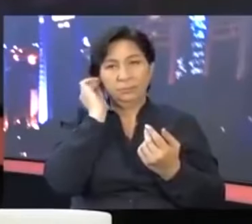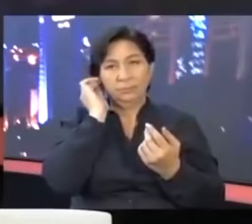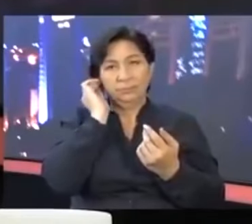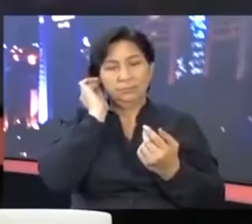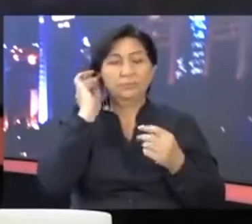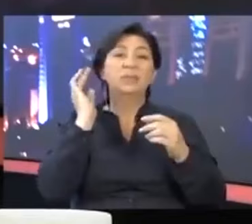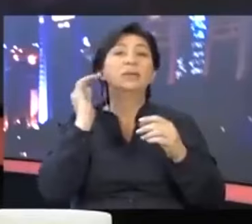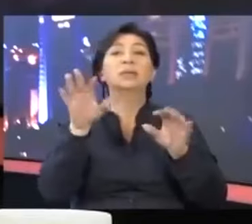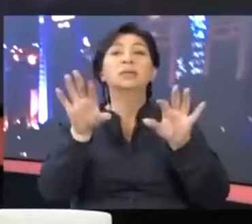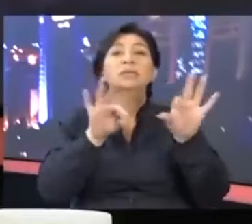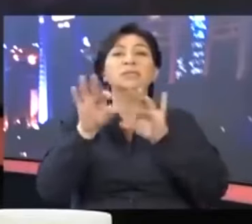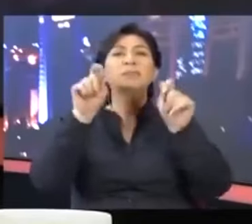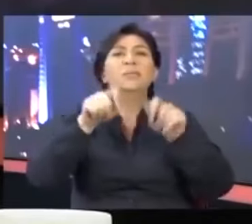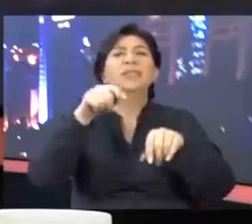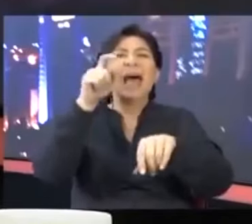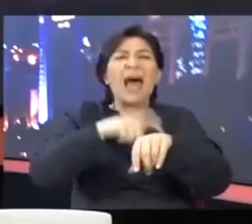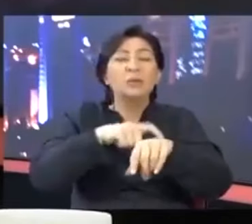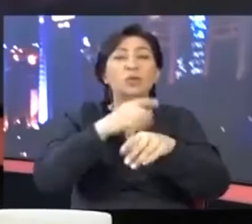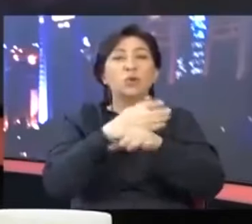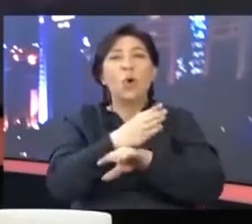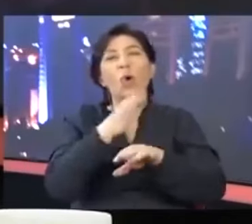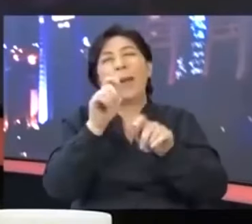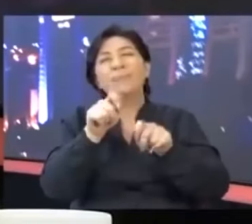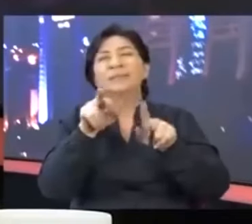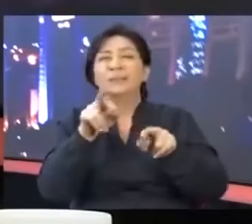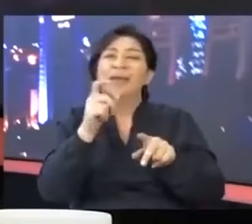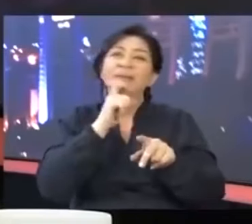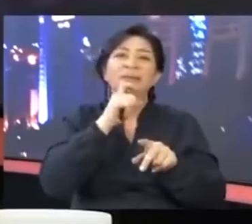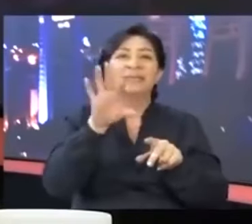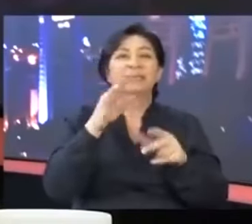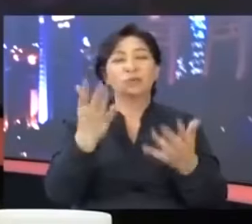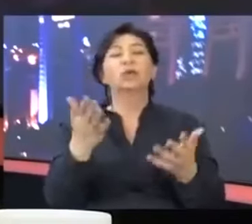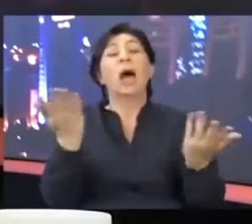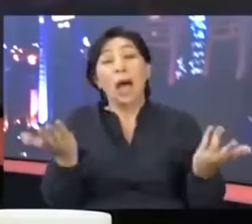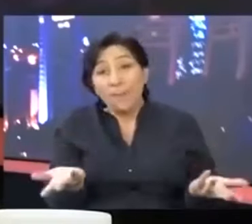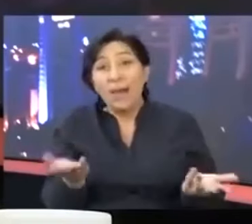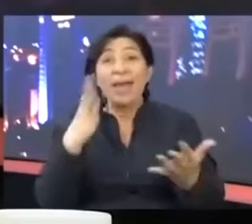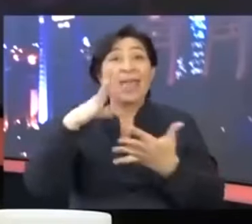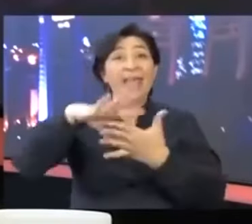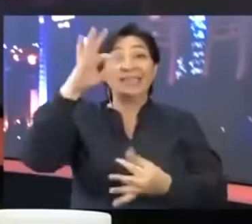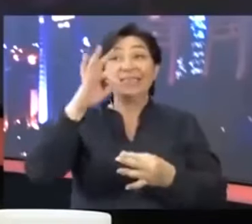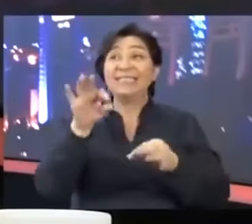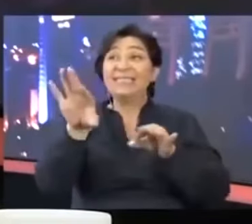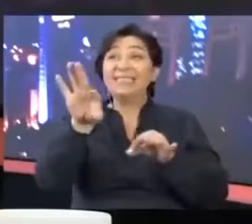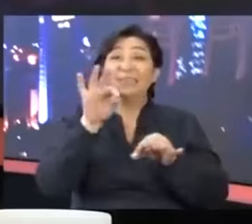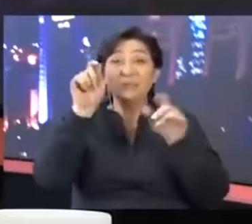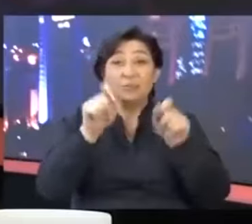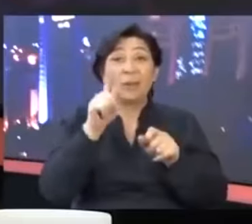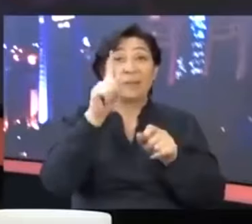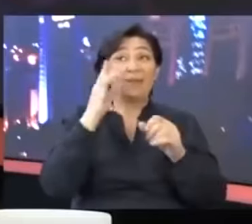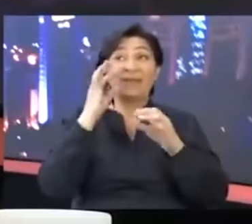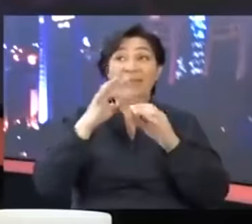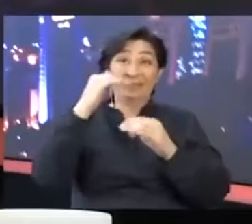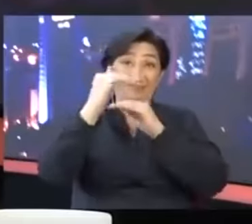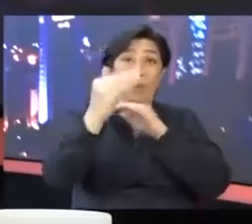Çünkü seçim yaptığınız an doğru gibi yanlışı da seçebiliyorsunuz ama insan seçim yapabilecek bir varlık